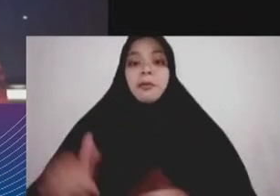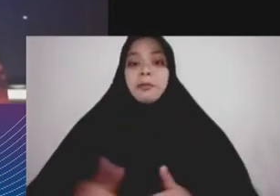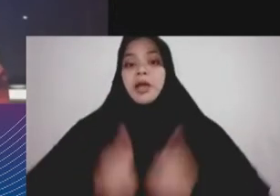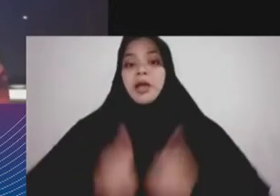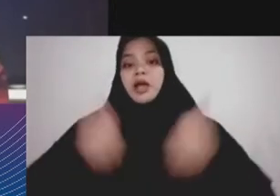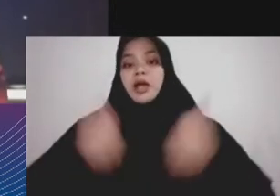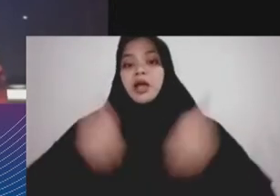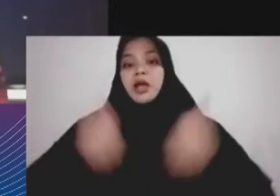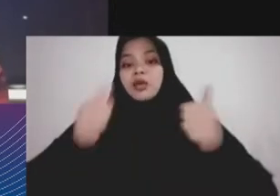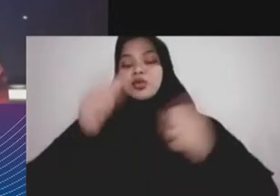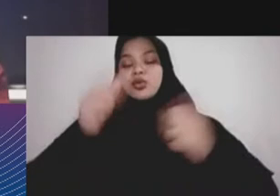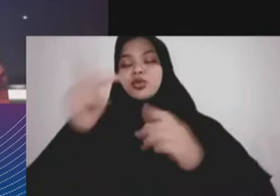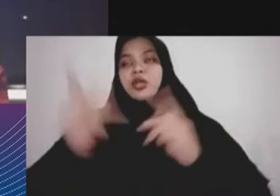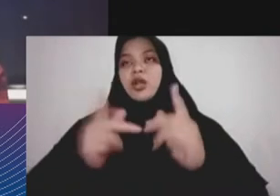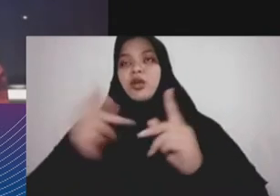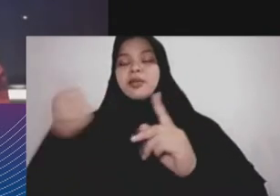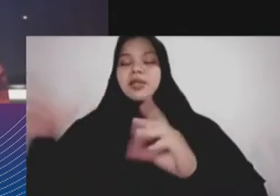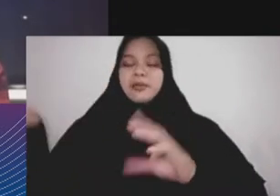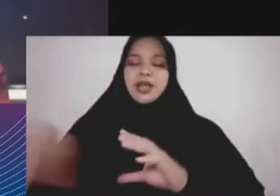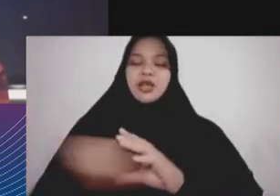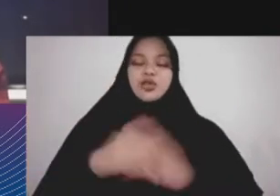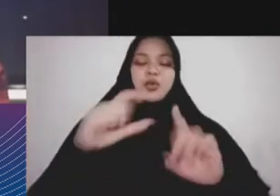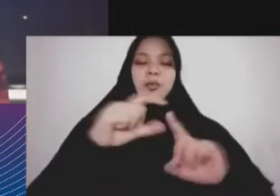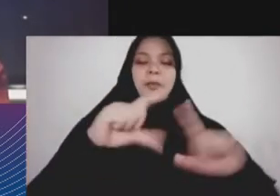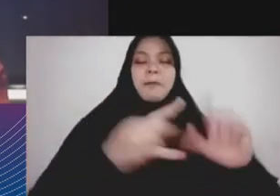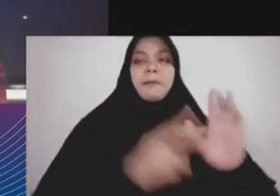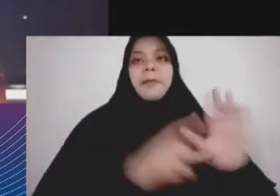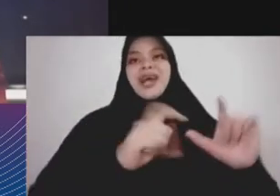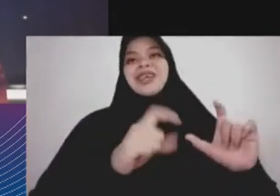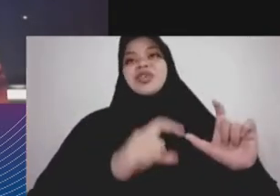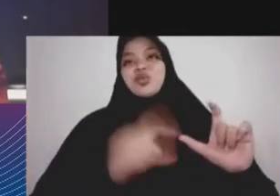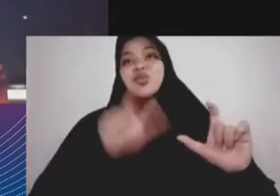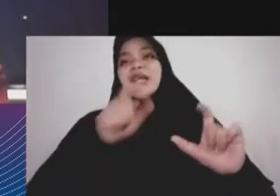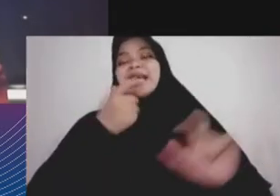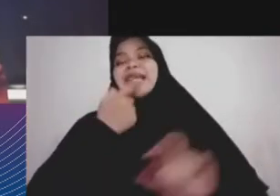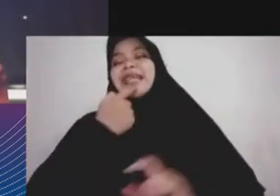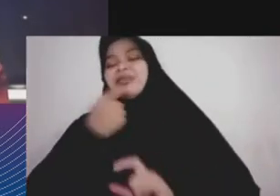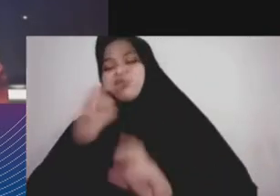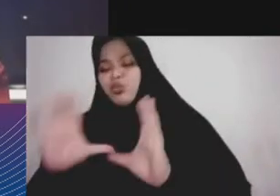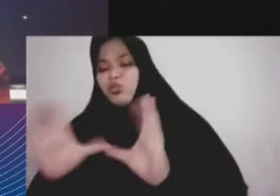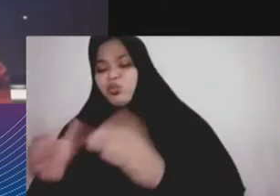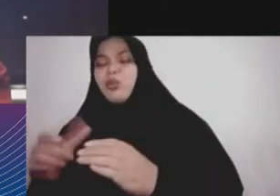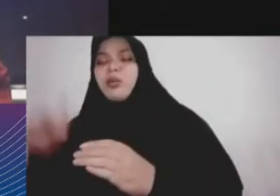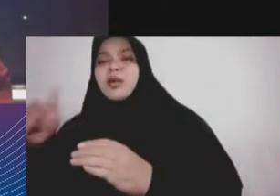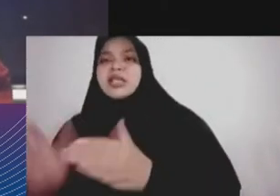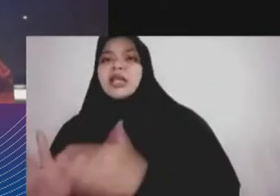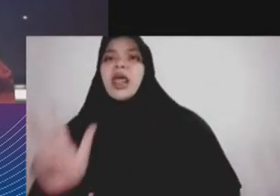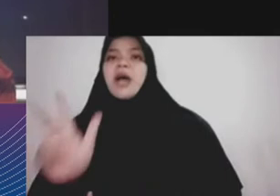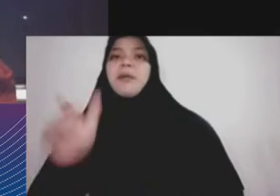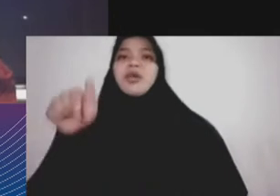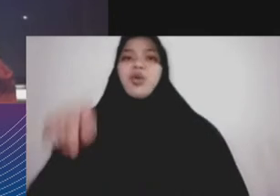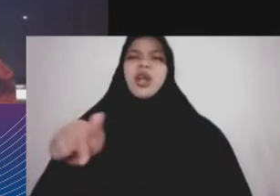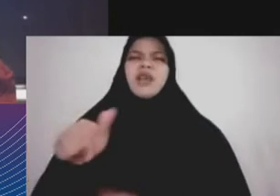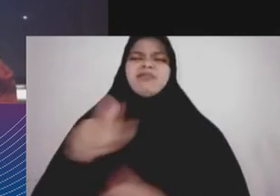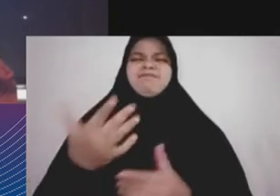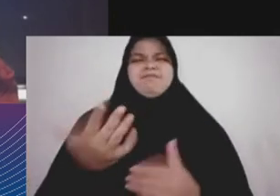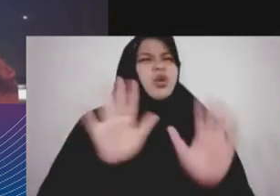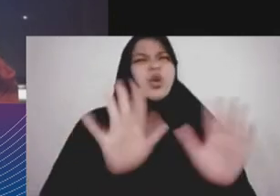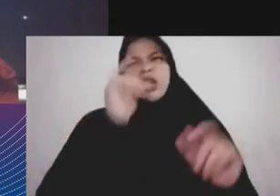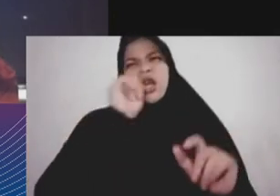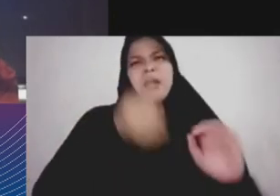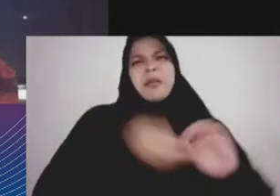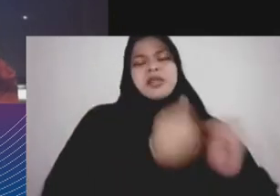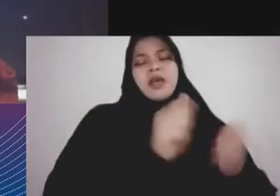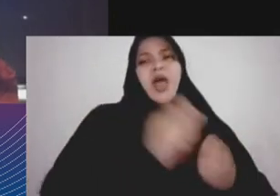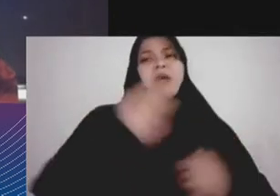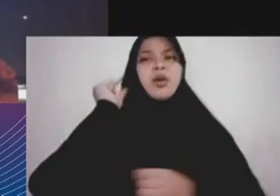pansus memang. Karena selain menyangkut Komisi 8, ini kan seolah dianggap hanya persoalan perempuan ya.